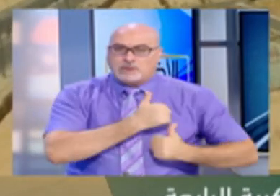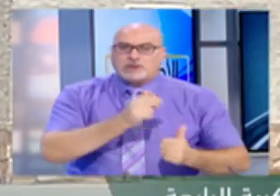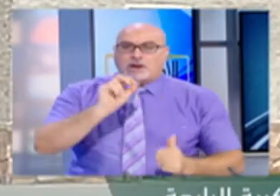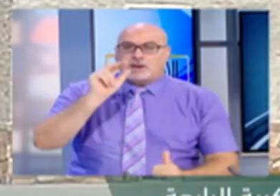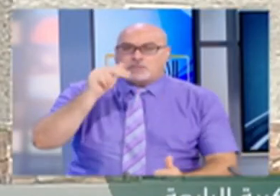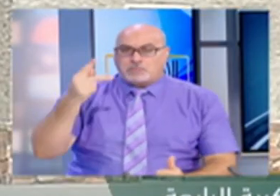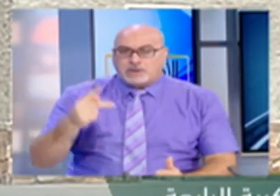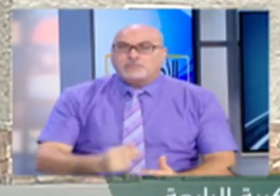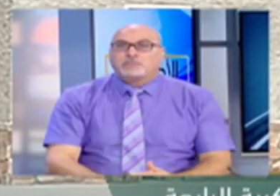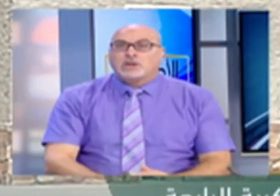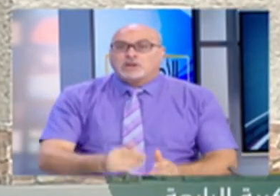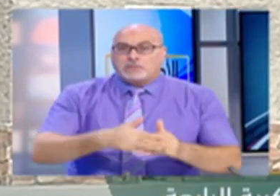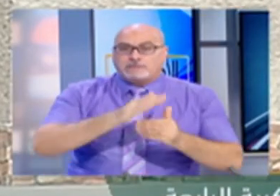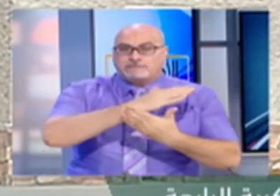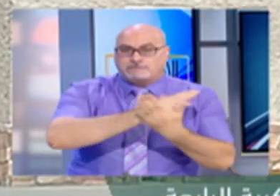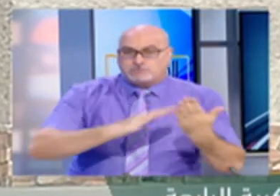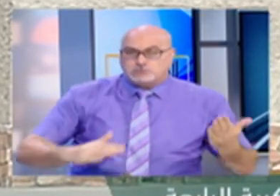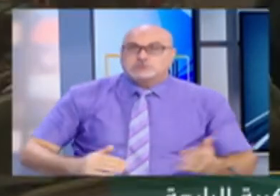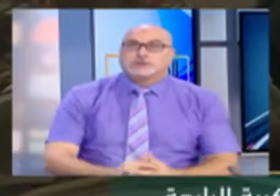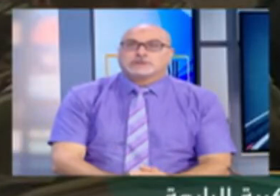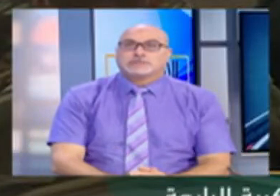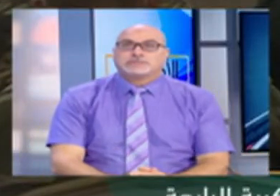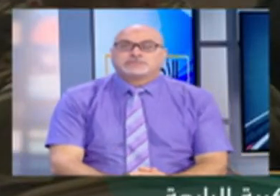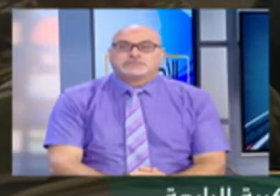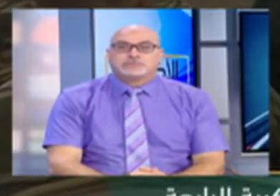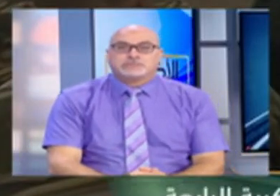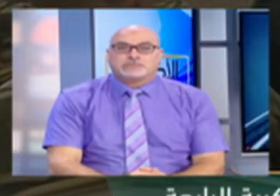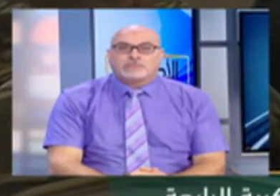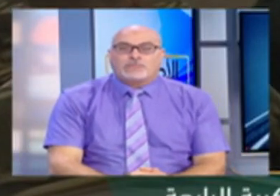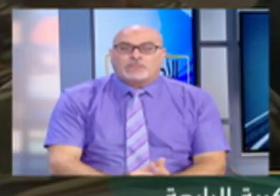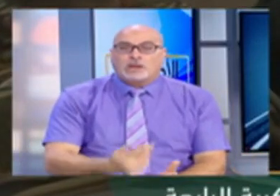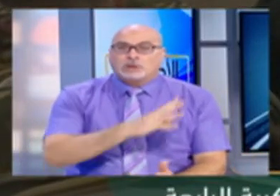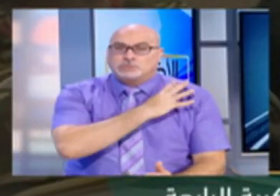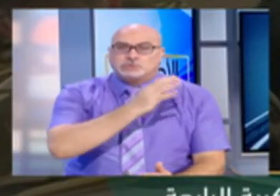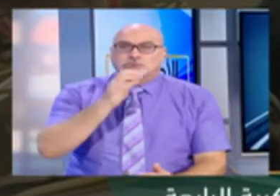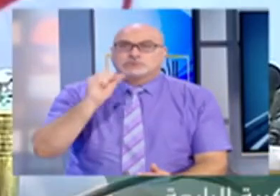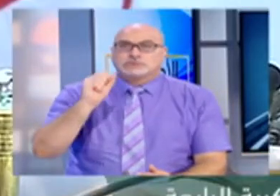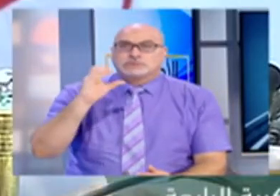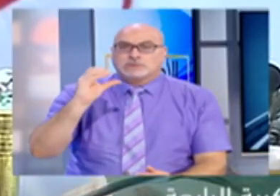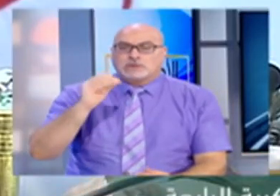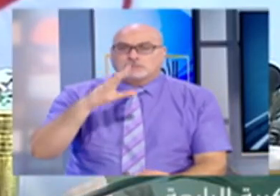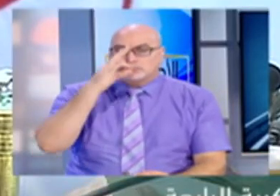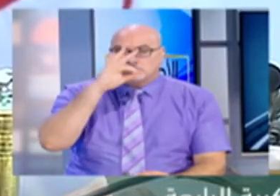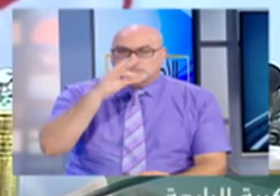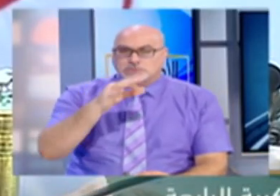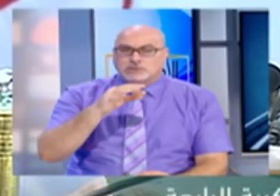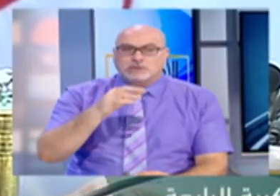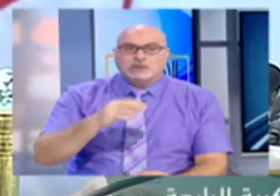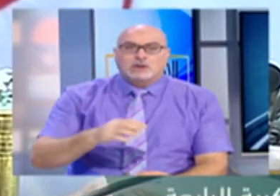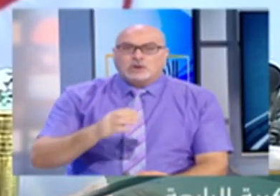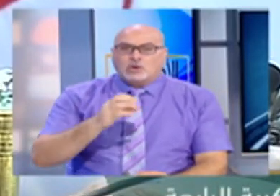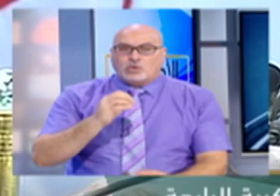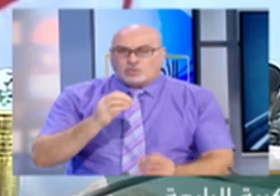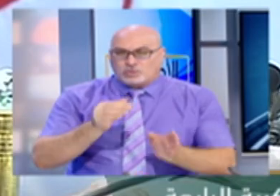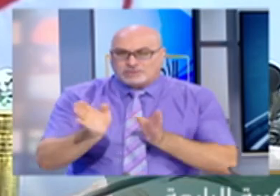الشعبي المرابطة على حدودنا المديدة. السيد الفريق وفي كلمة توجيهية له